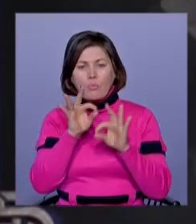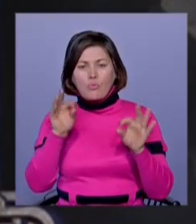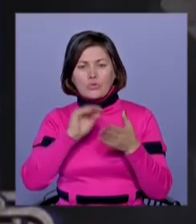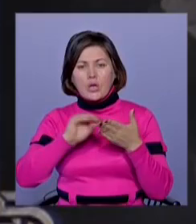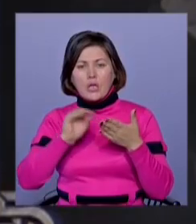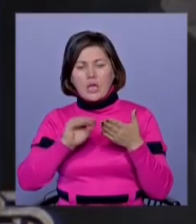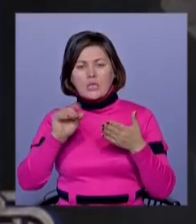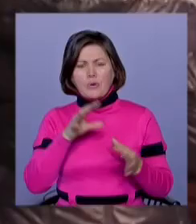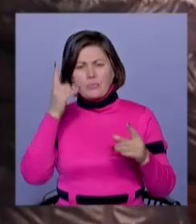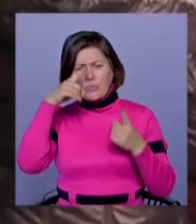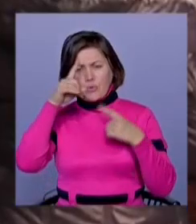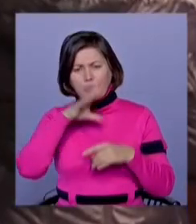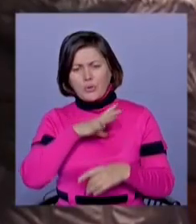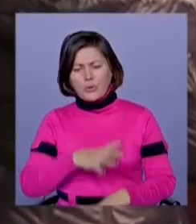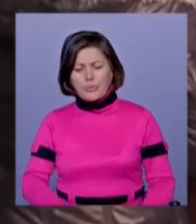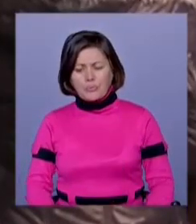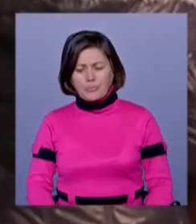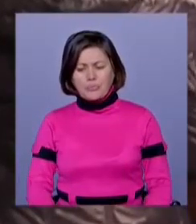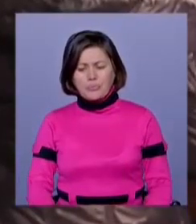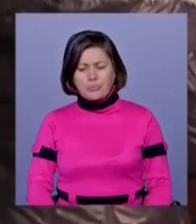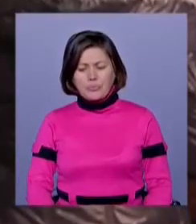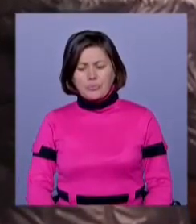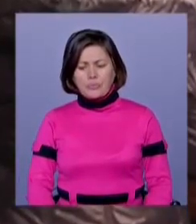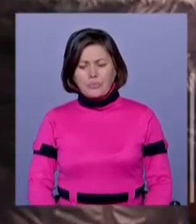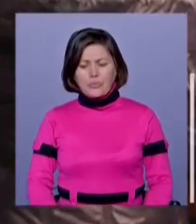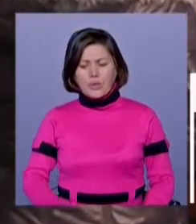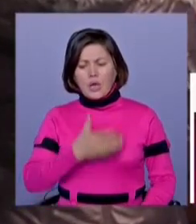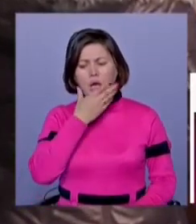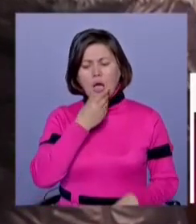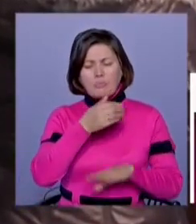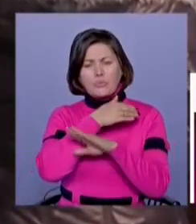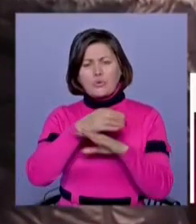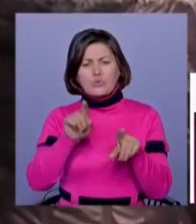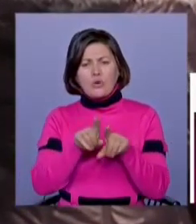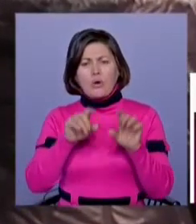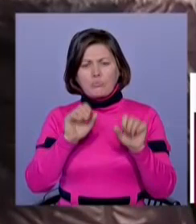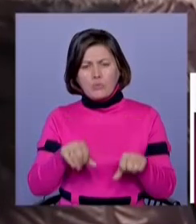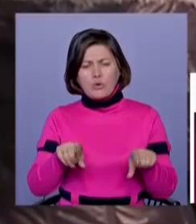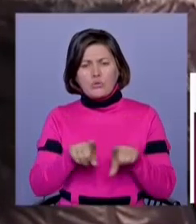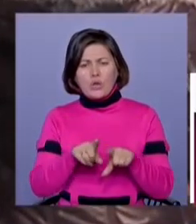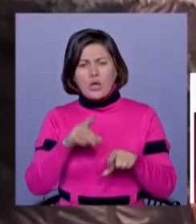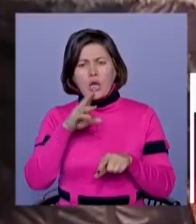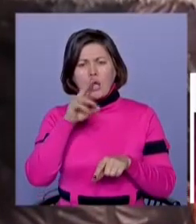автор. Реті келіп әсем көшенің бойында мынау